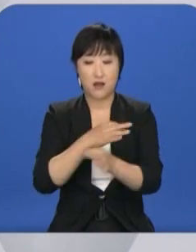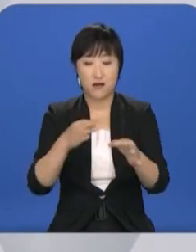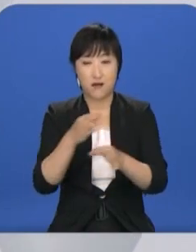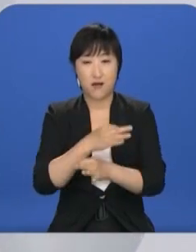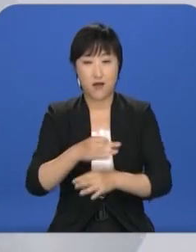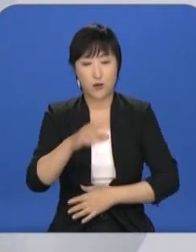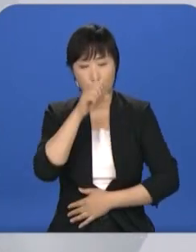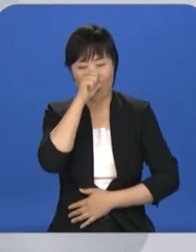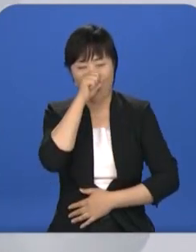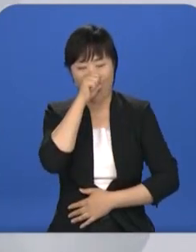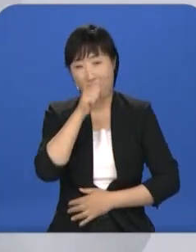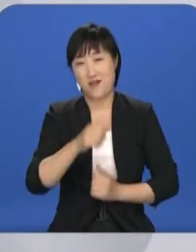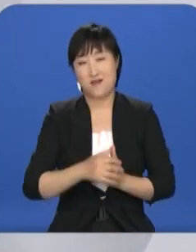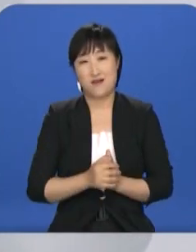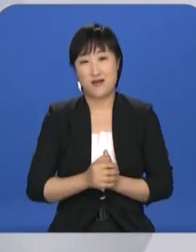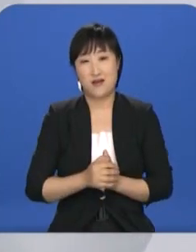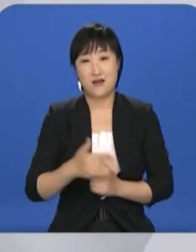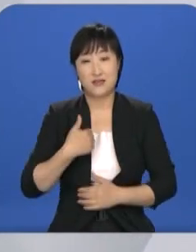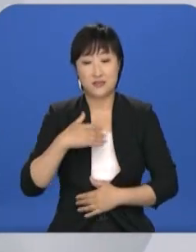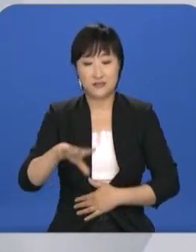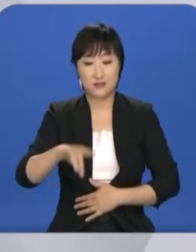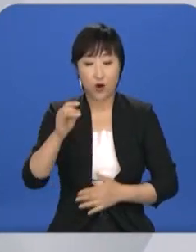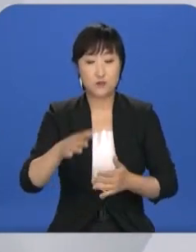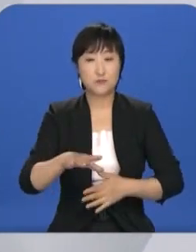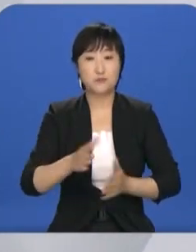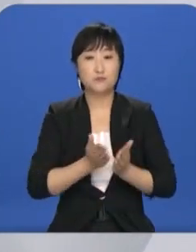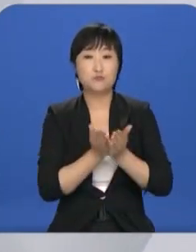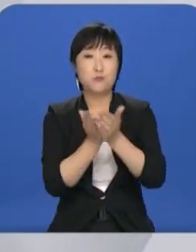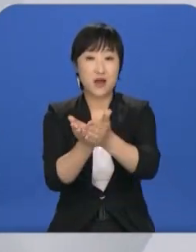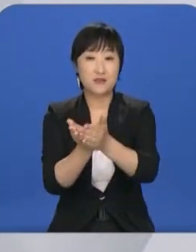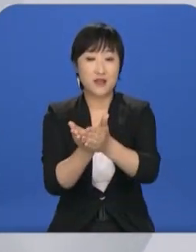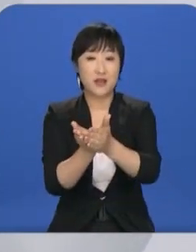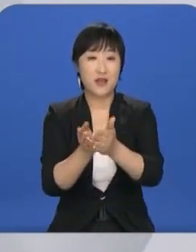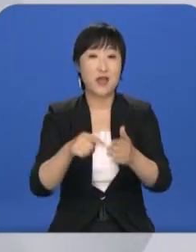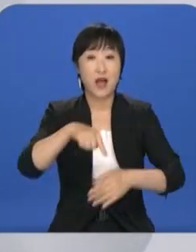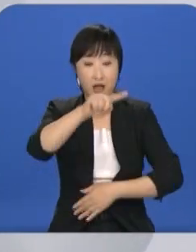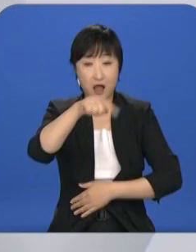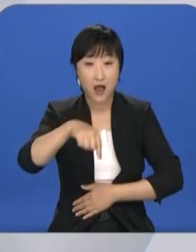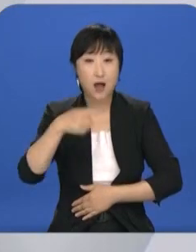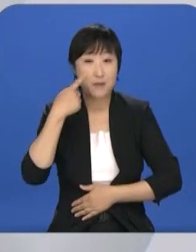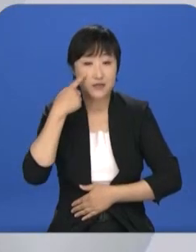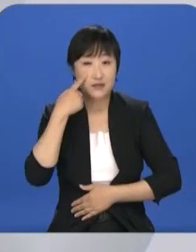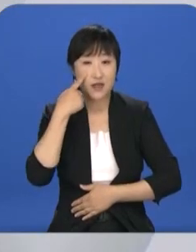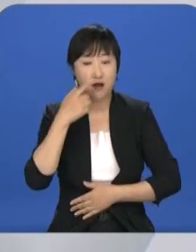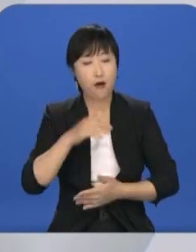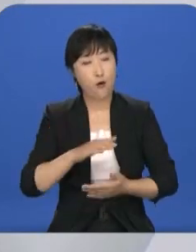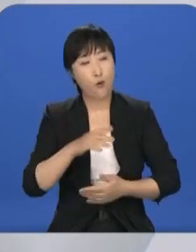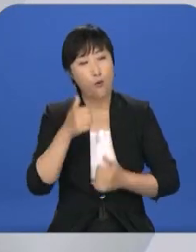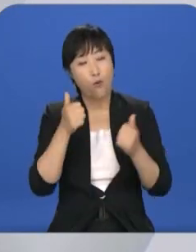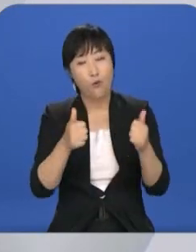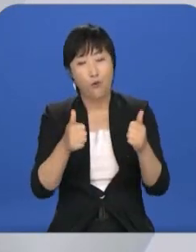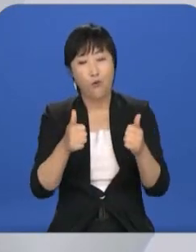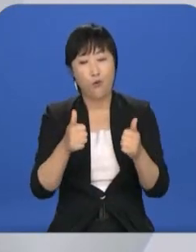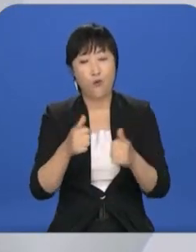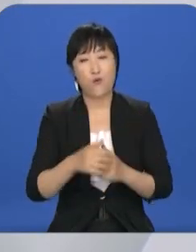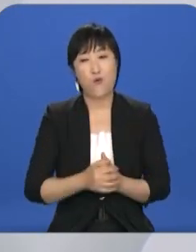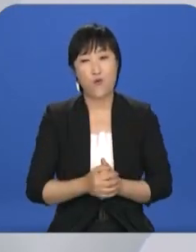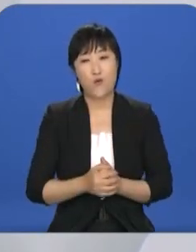지역경제의 청신호가 켜졌습니다. 저는 첫 출항할 때 팽목을 다녀왔는데 그 열기가